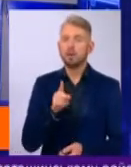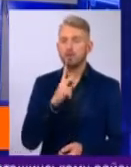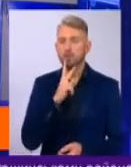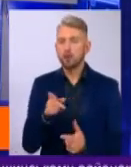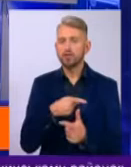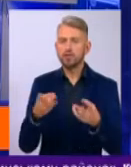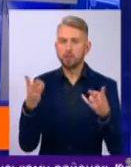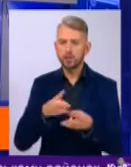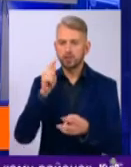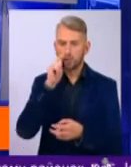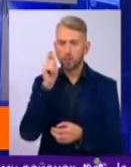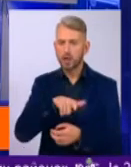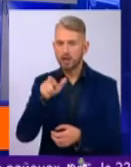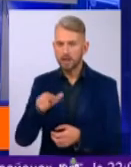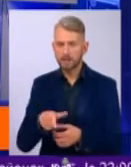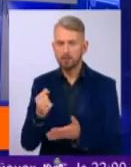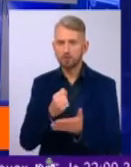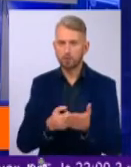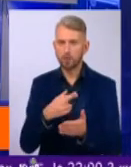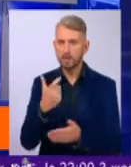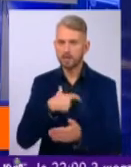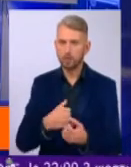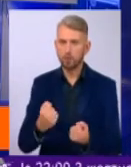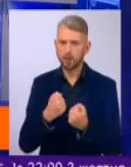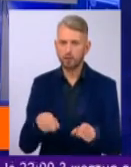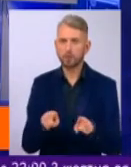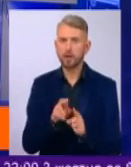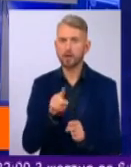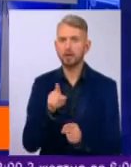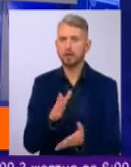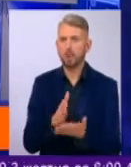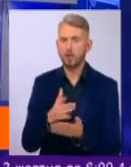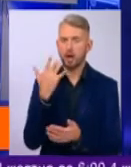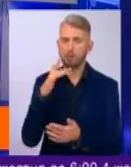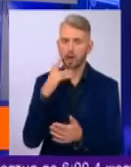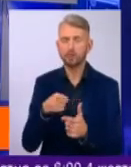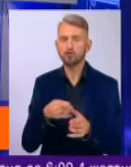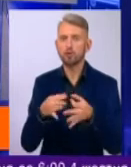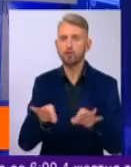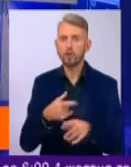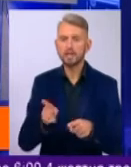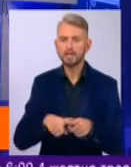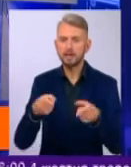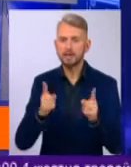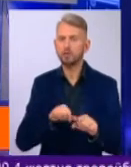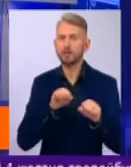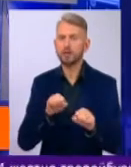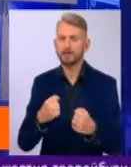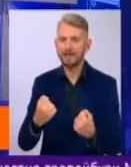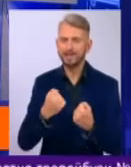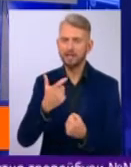чи потрібно українцям зброя для самозахисту, так як її мають американці? Чи дозволить це дійсно захистити